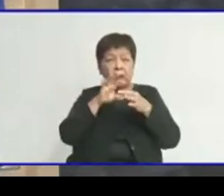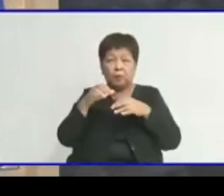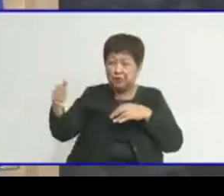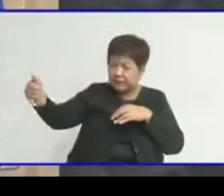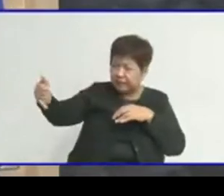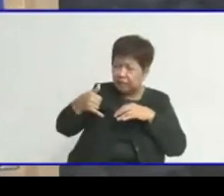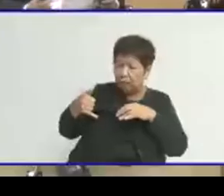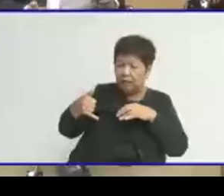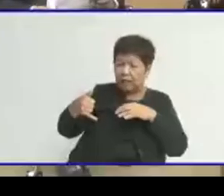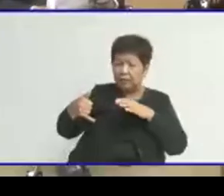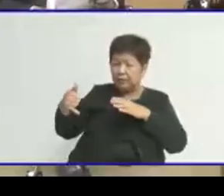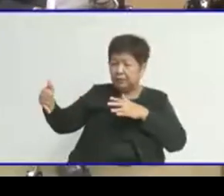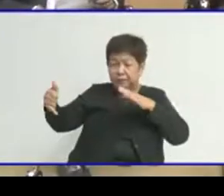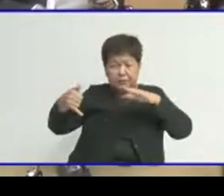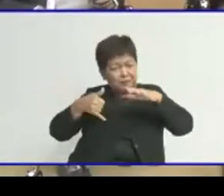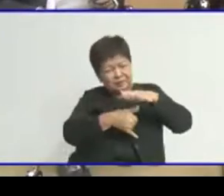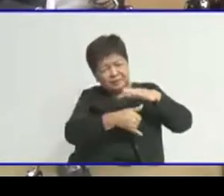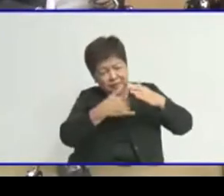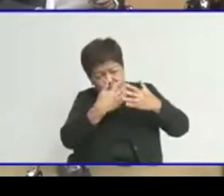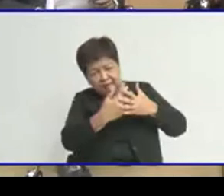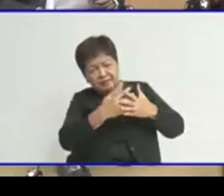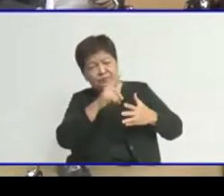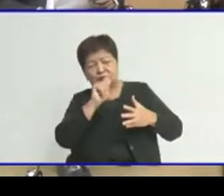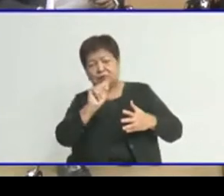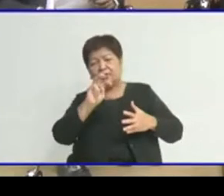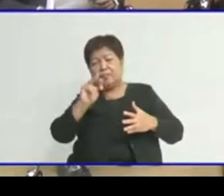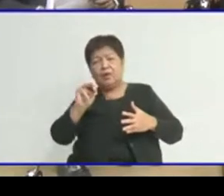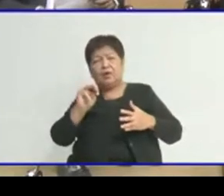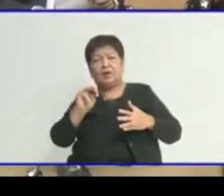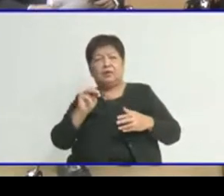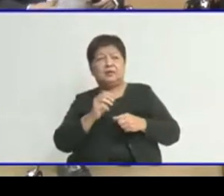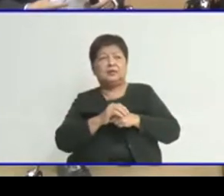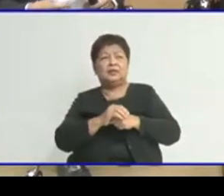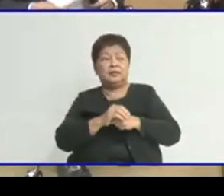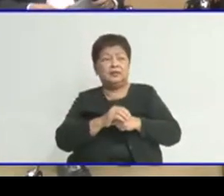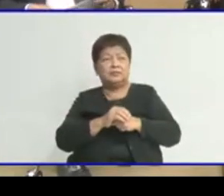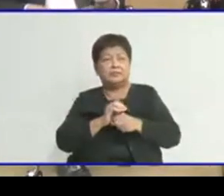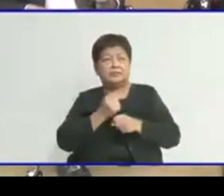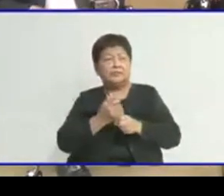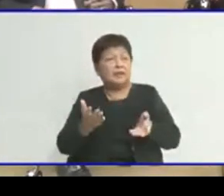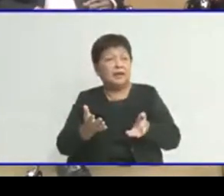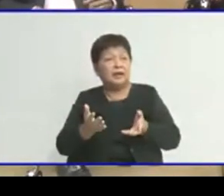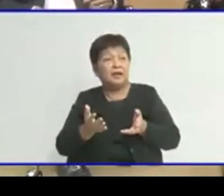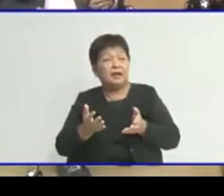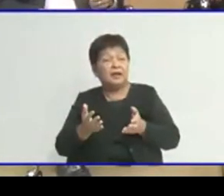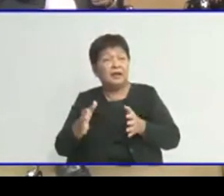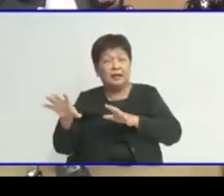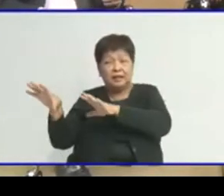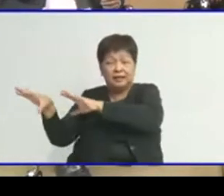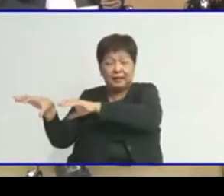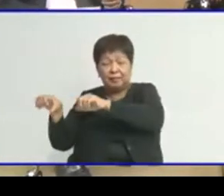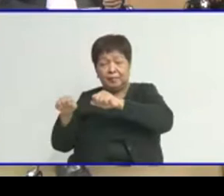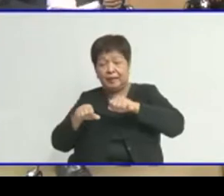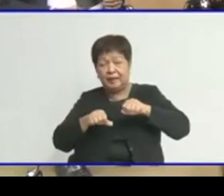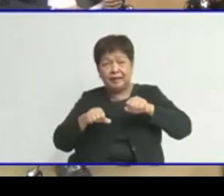people who are whose case are closed under the UNHCR are detained under the IDC can they apply for the NSM